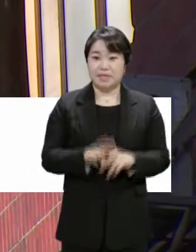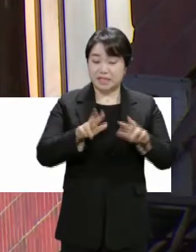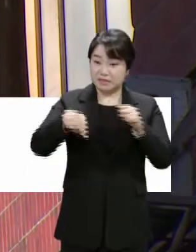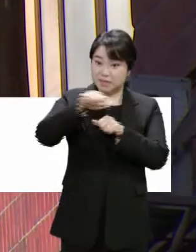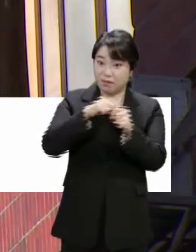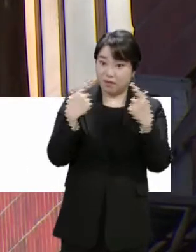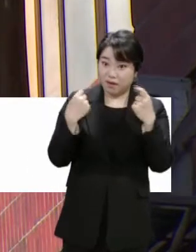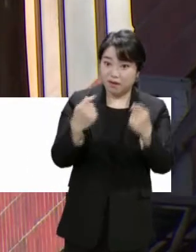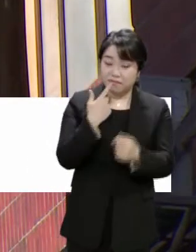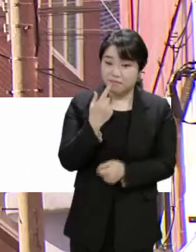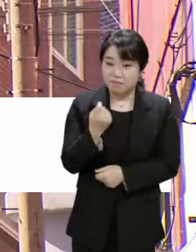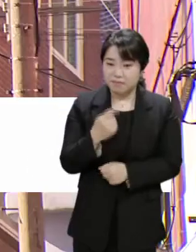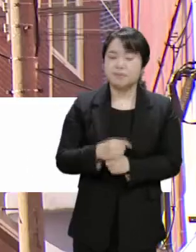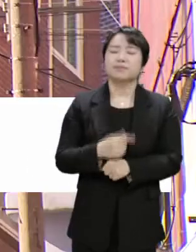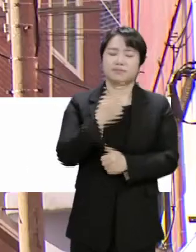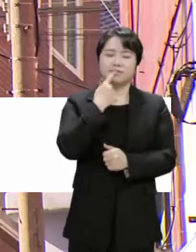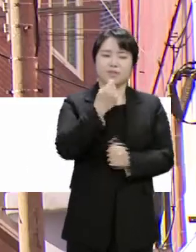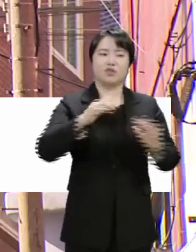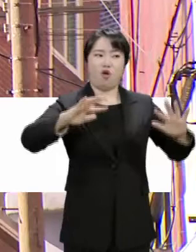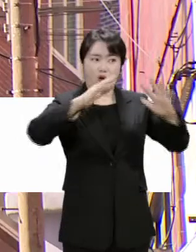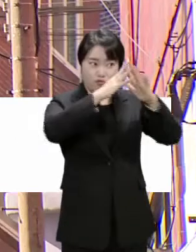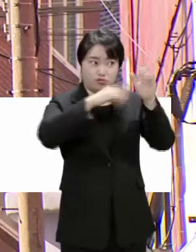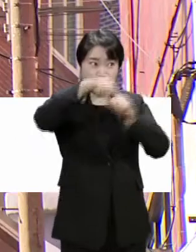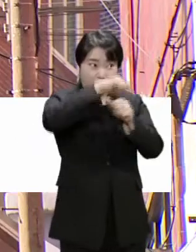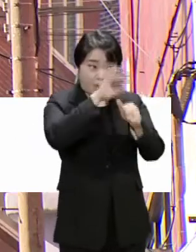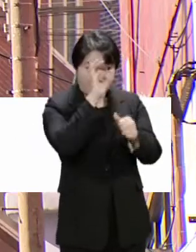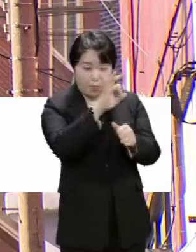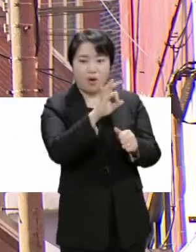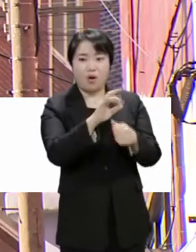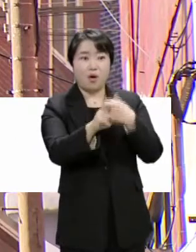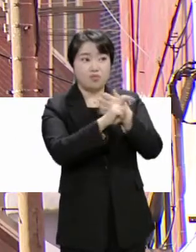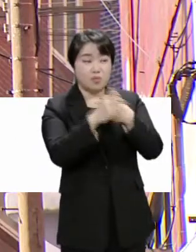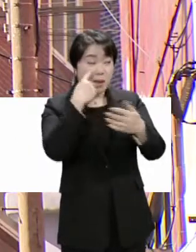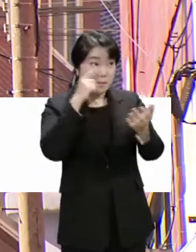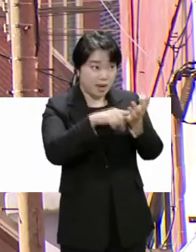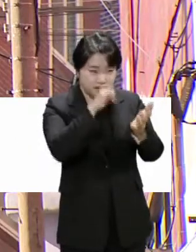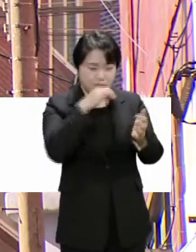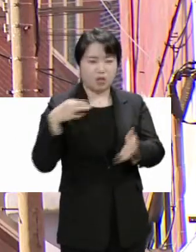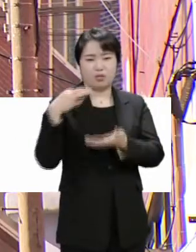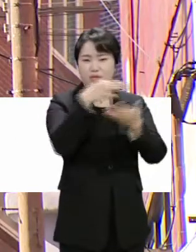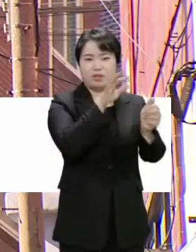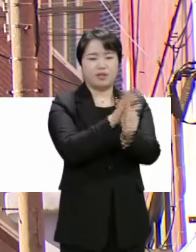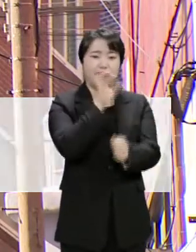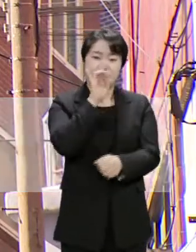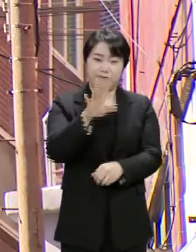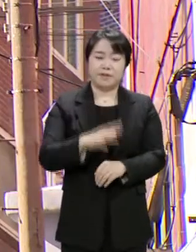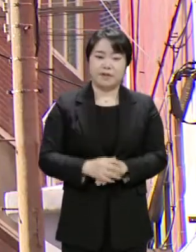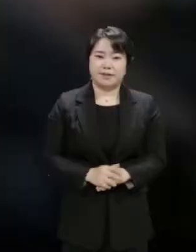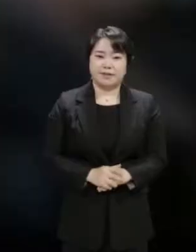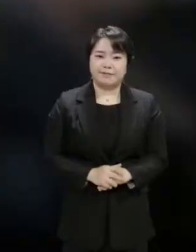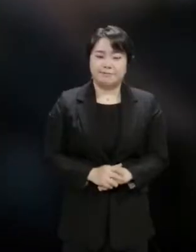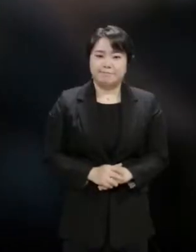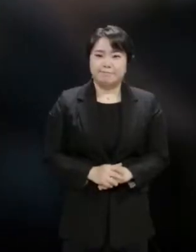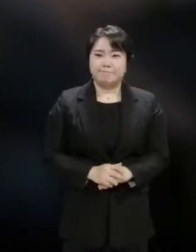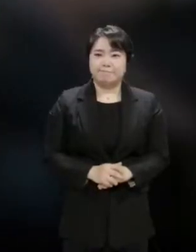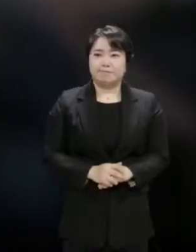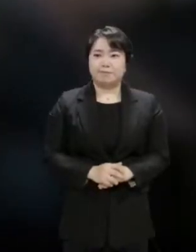현재도 마찬가지인 건가요? 예, 건축물 대장상 위반 등재 건물은 저희가 지원이 안 되고 있습니다.